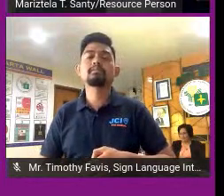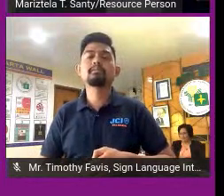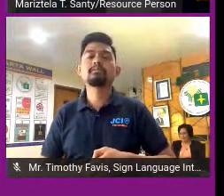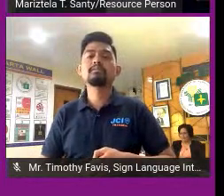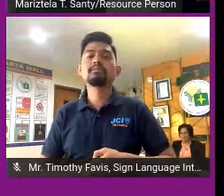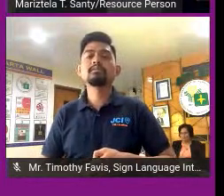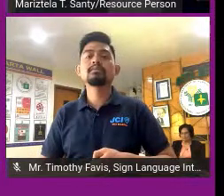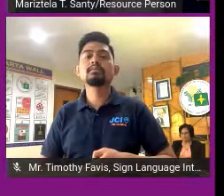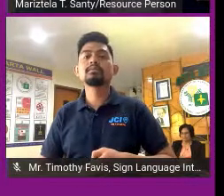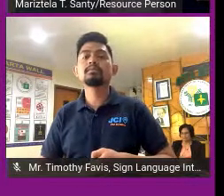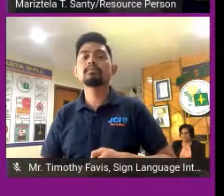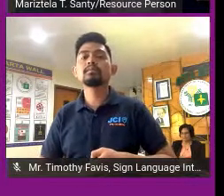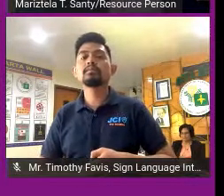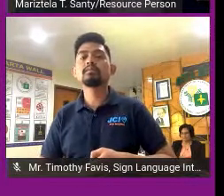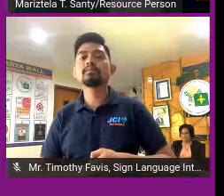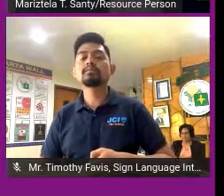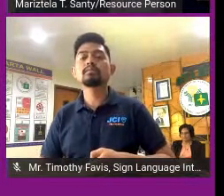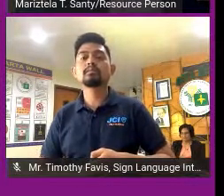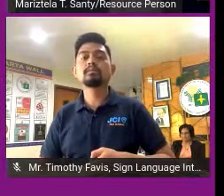makatarungang kalagayang ito?